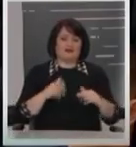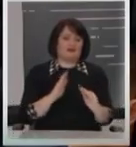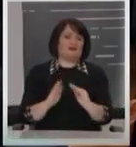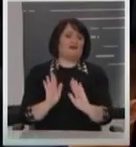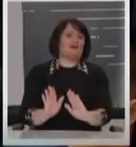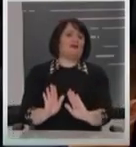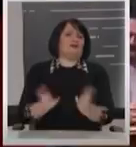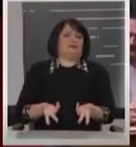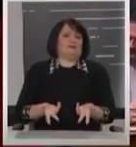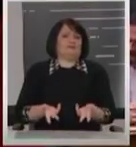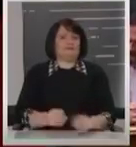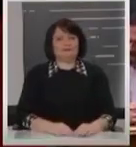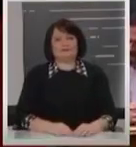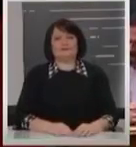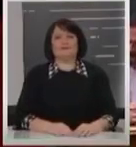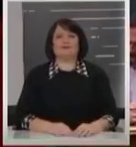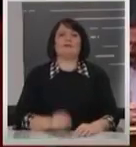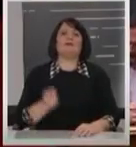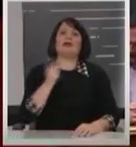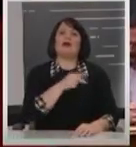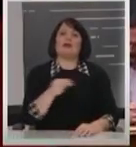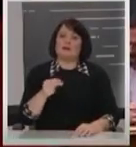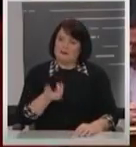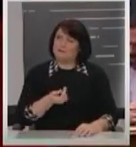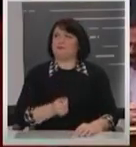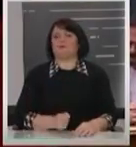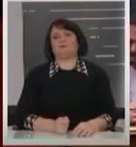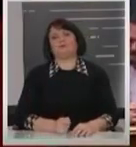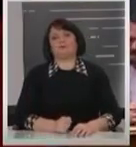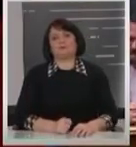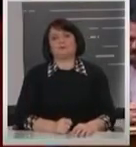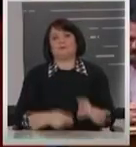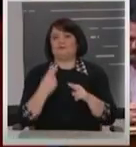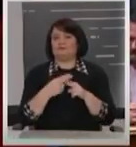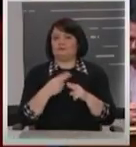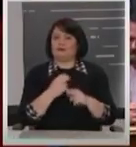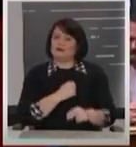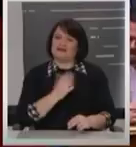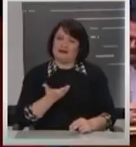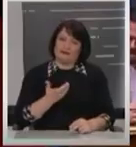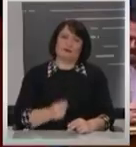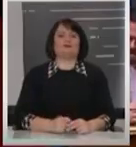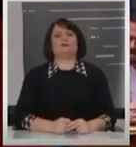καθόλου. Και περνάω και σε ένα άλλο θέμα, πολύ σημαντικό για μένα.